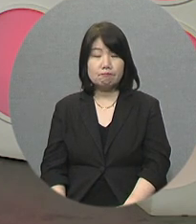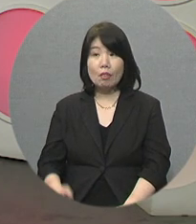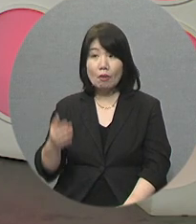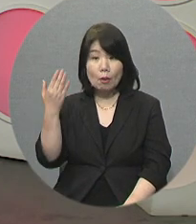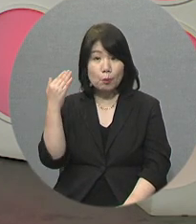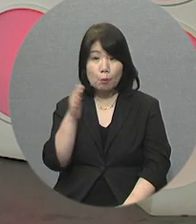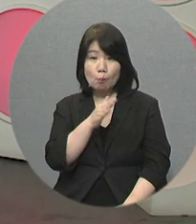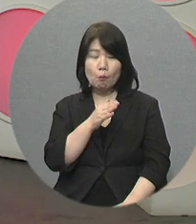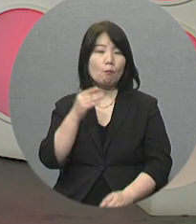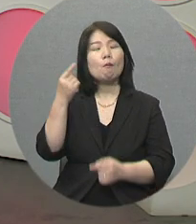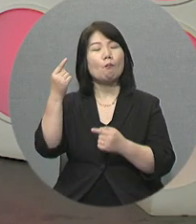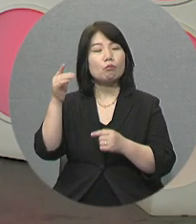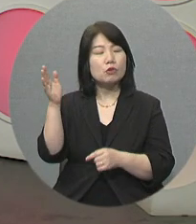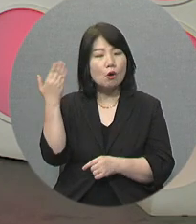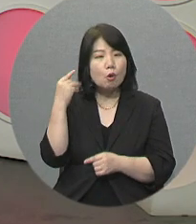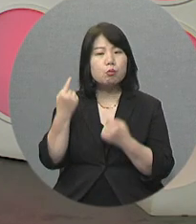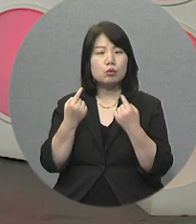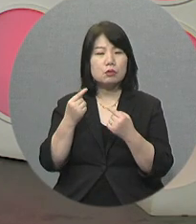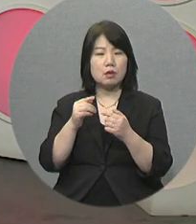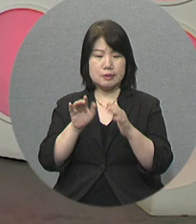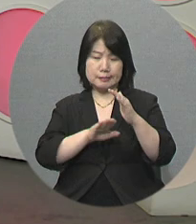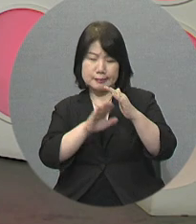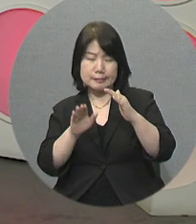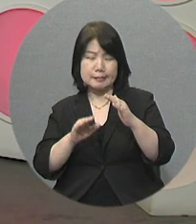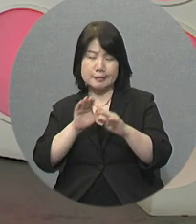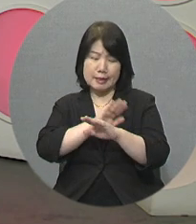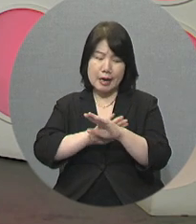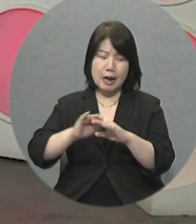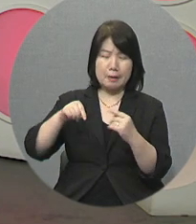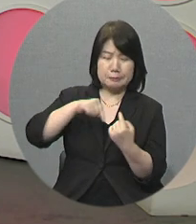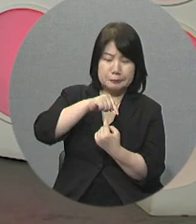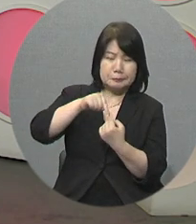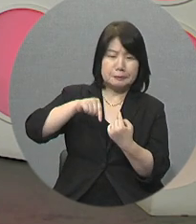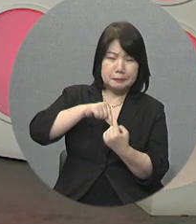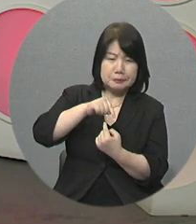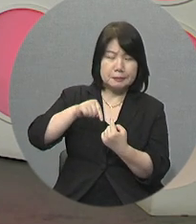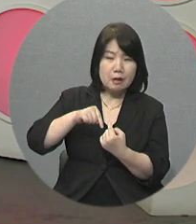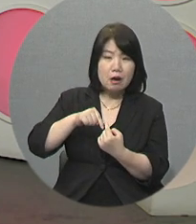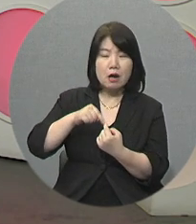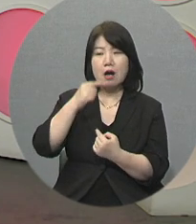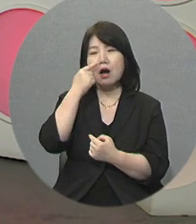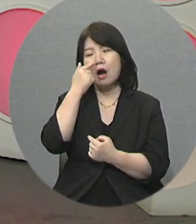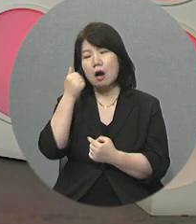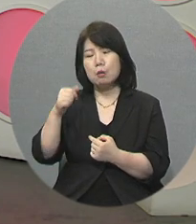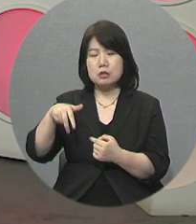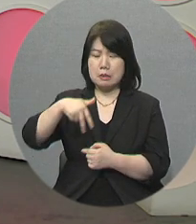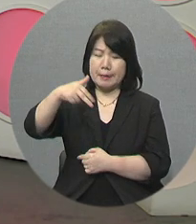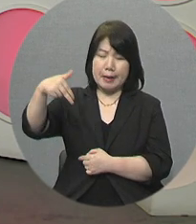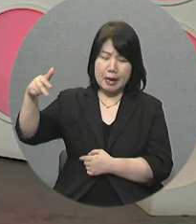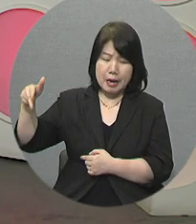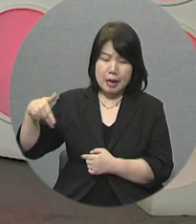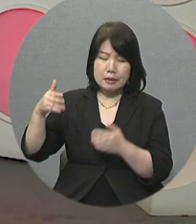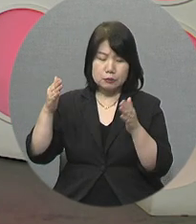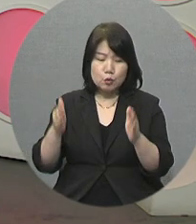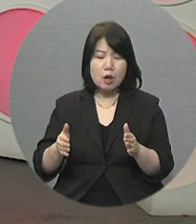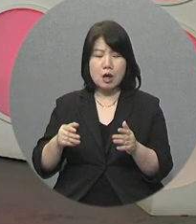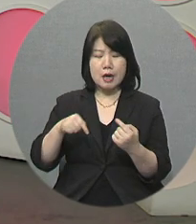전보다 가정에 충실했고 방황하는 아버지 대신 집안의 기둥이 되어주셨습니다.